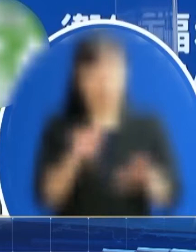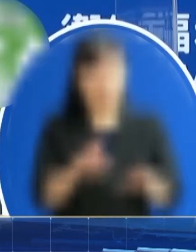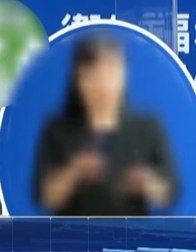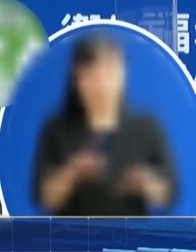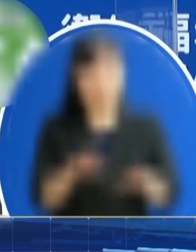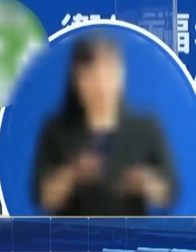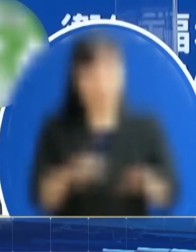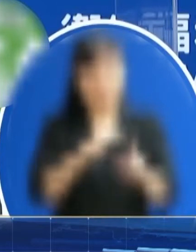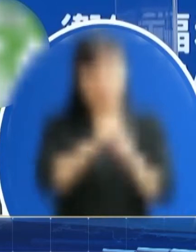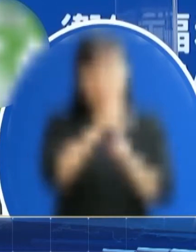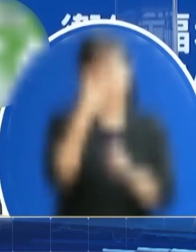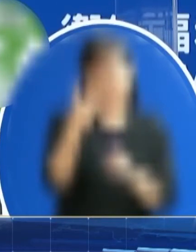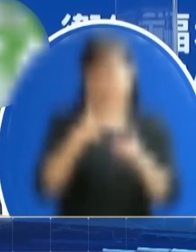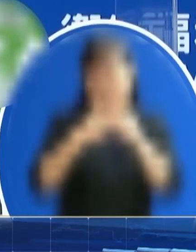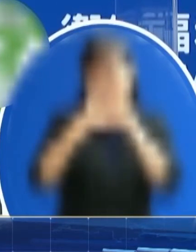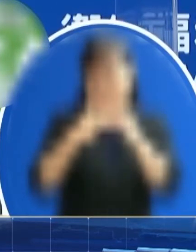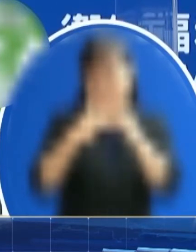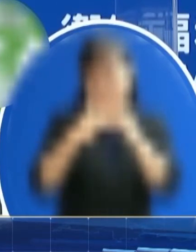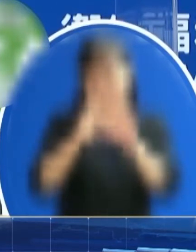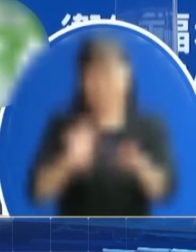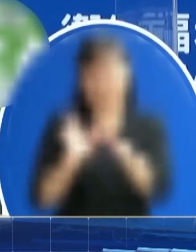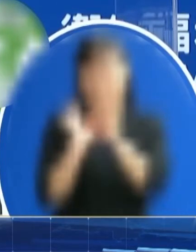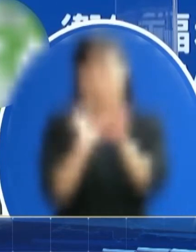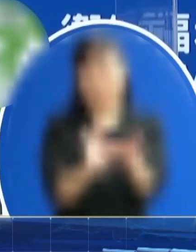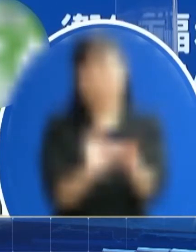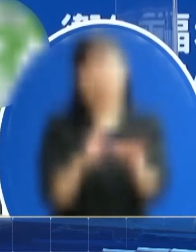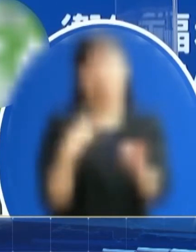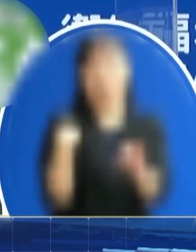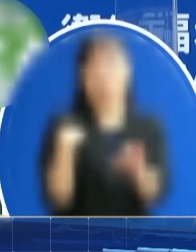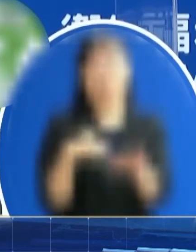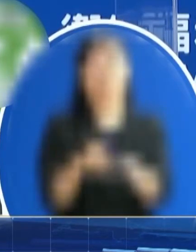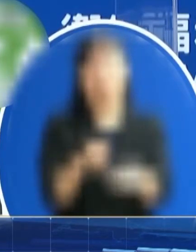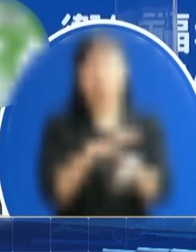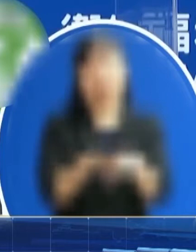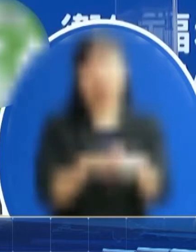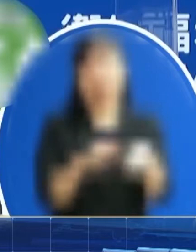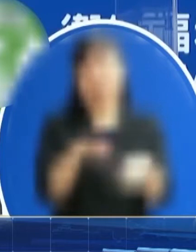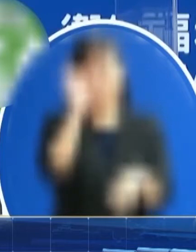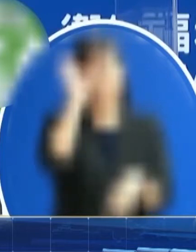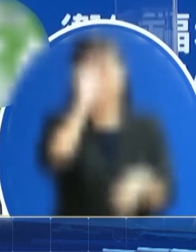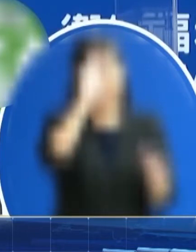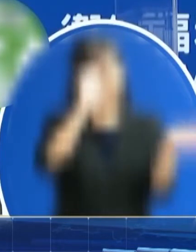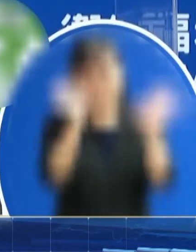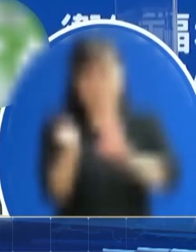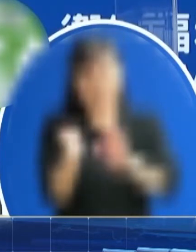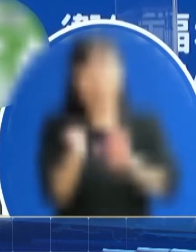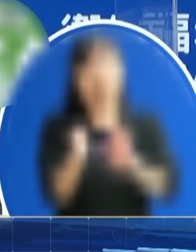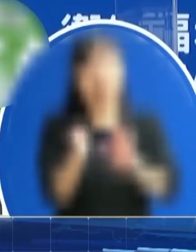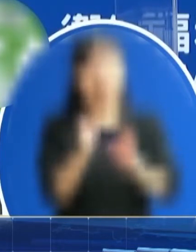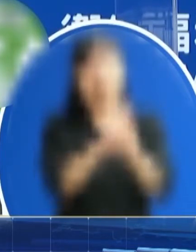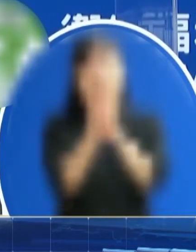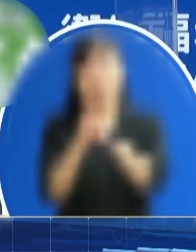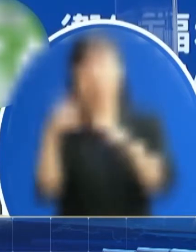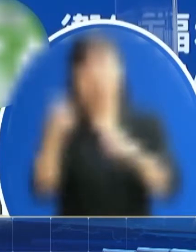是三级警戒是在持续中了，好，那根据疫情的变化，我们才滚动式的调